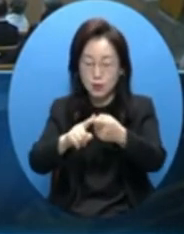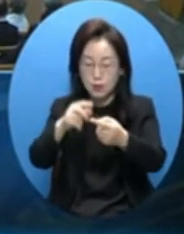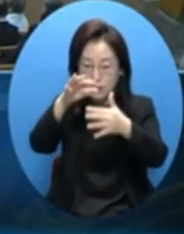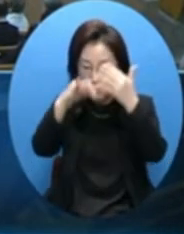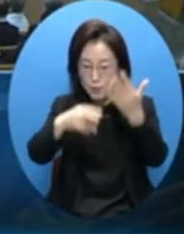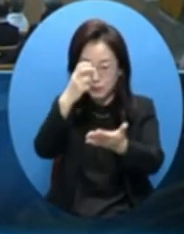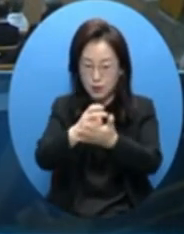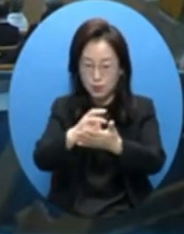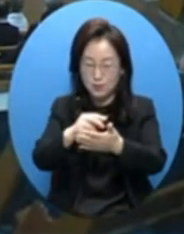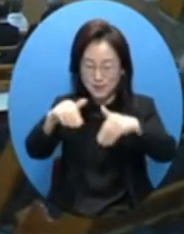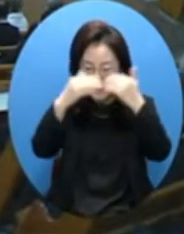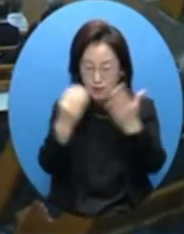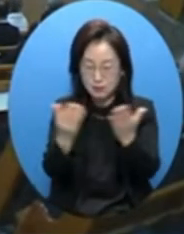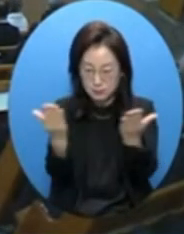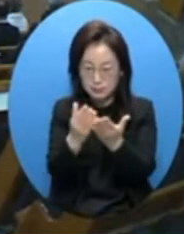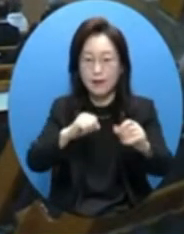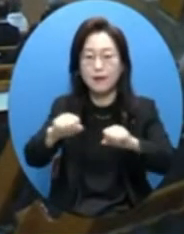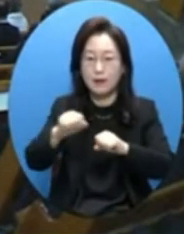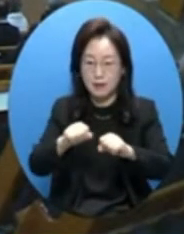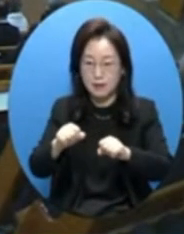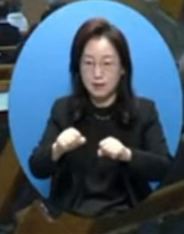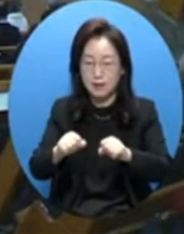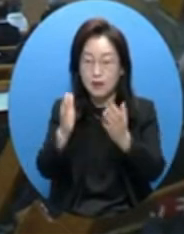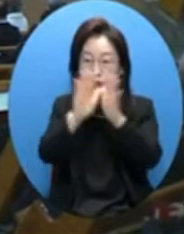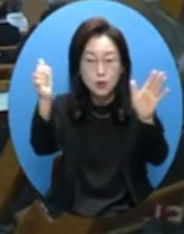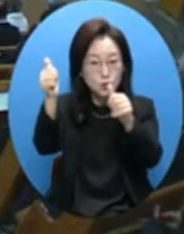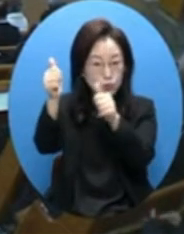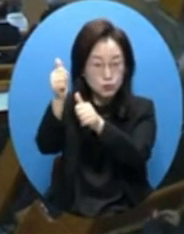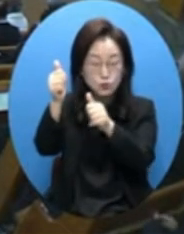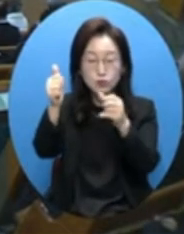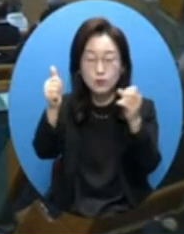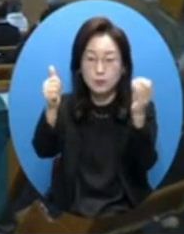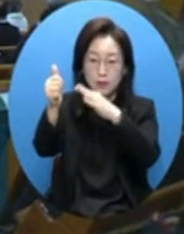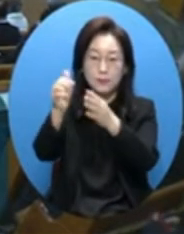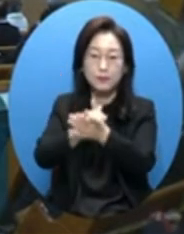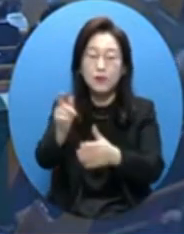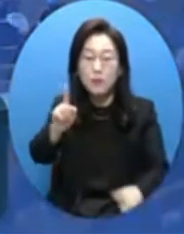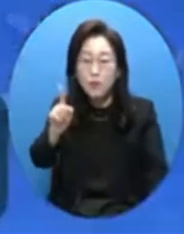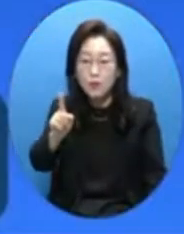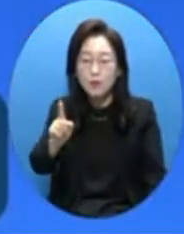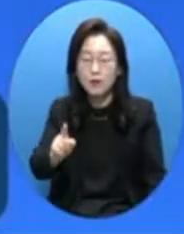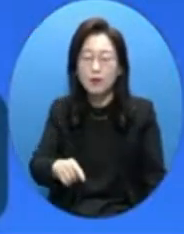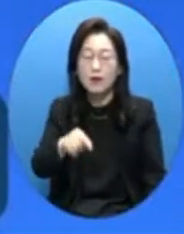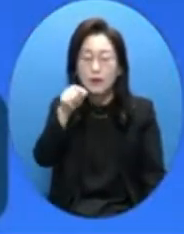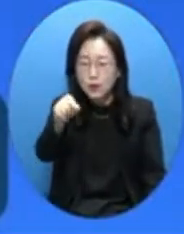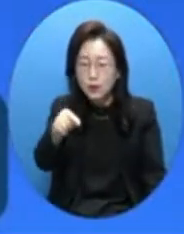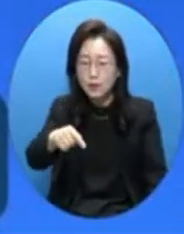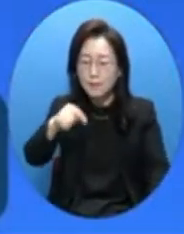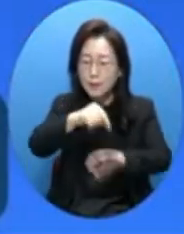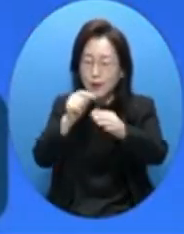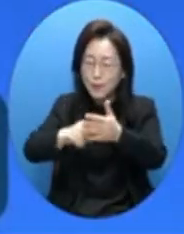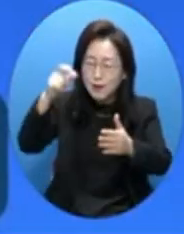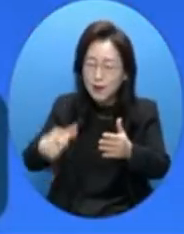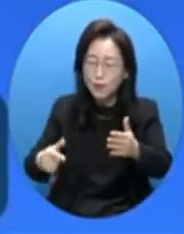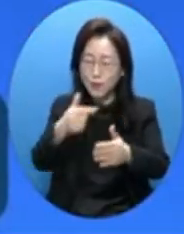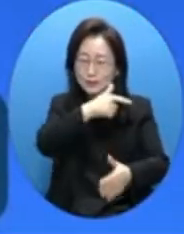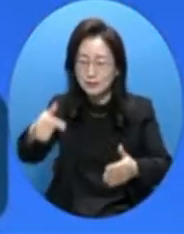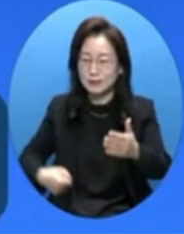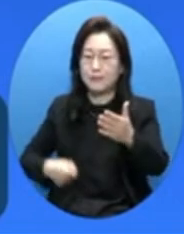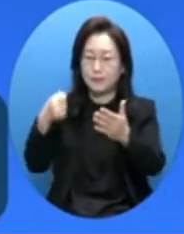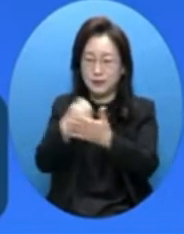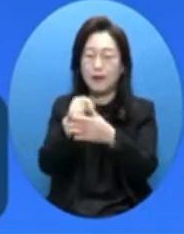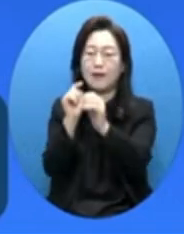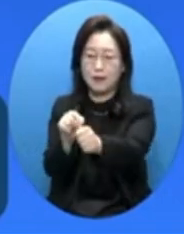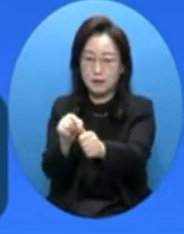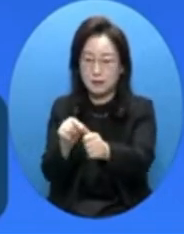지켜 행하고 하나님께서 여호수아에게 말씀하십니다 오직 마음을 강하게 하고 극히